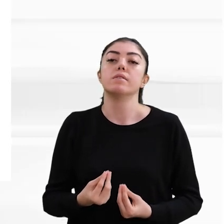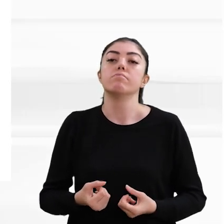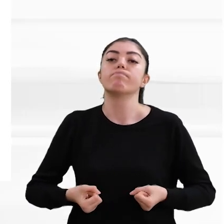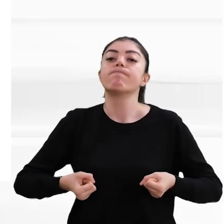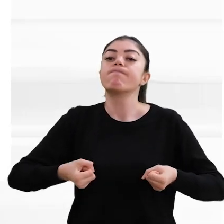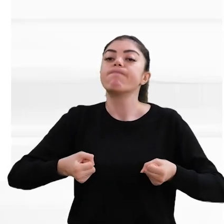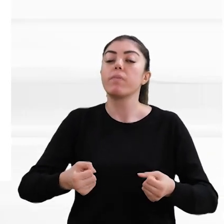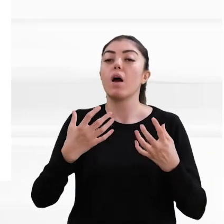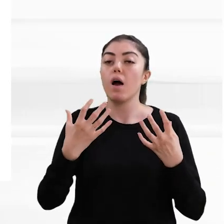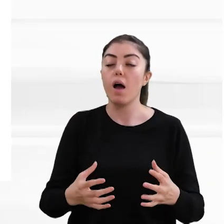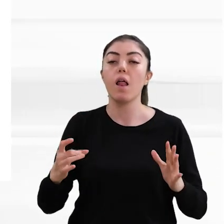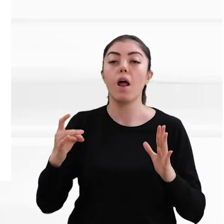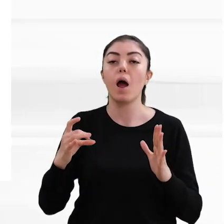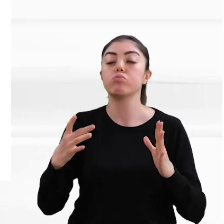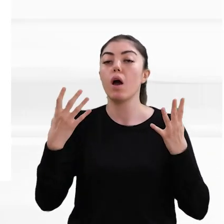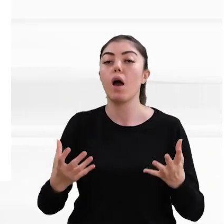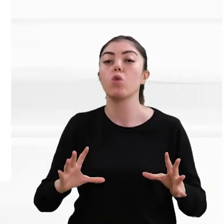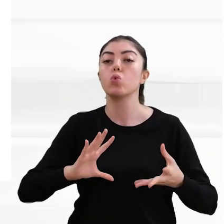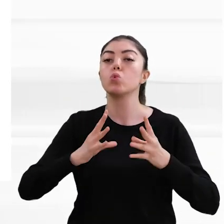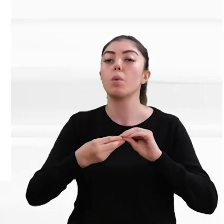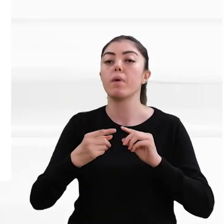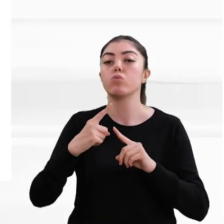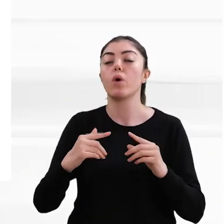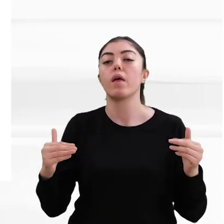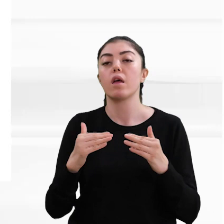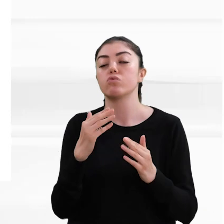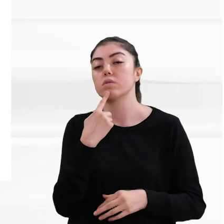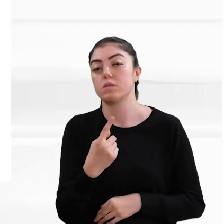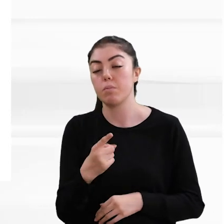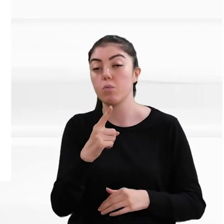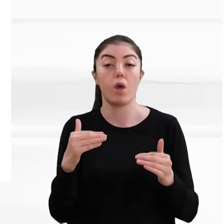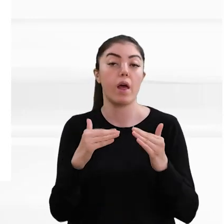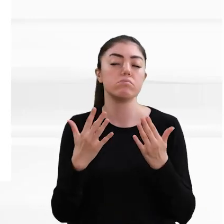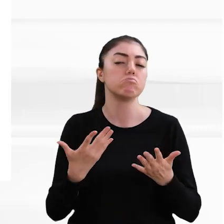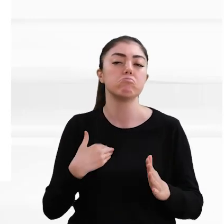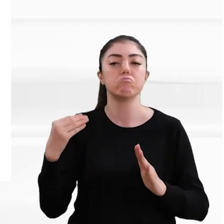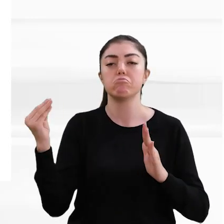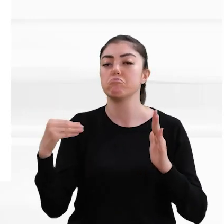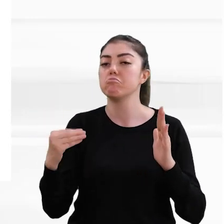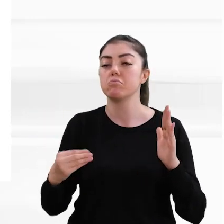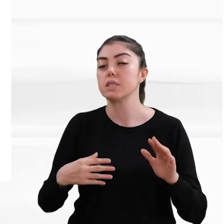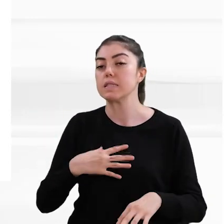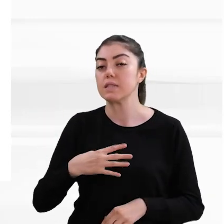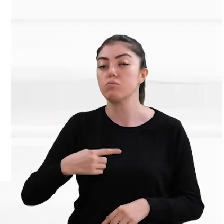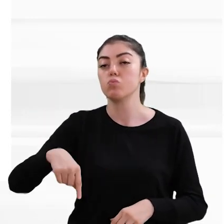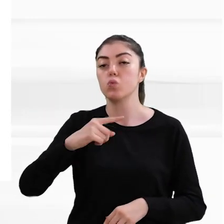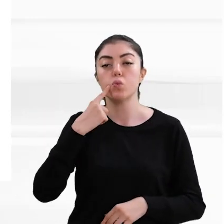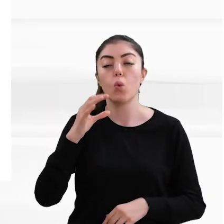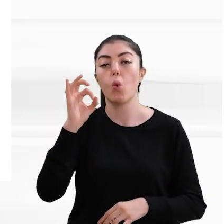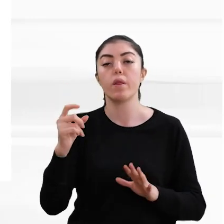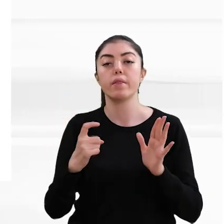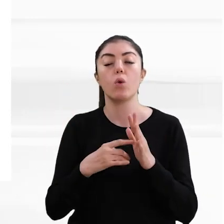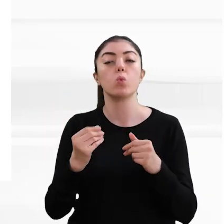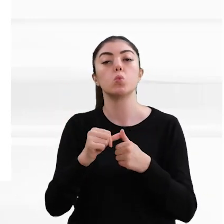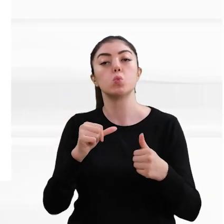el arabasının ağırlığı ve karpuzun ağırlığının toplam torkuna eşittir. Bu eşitliği şöyle yazabiliriz. Bunun O